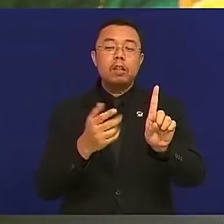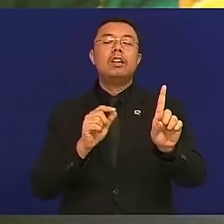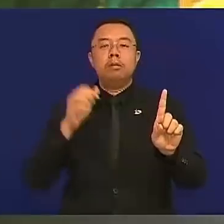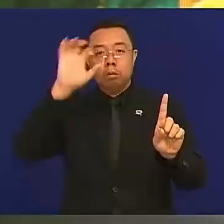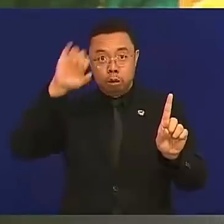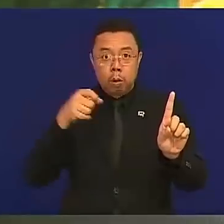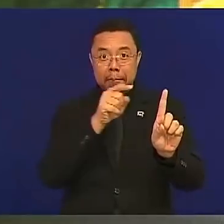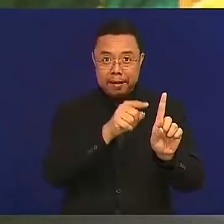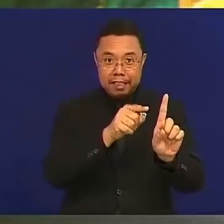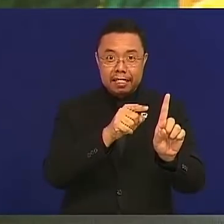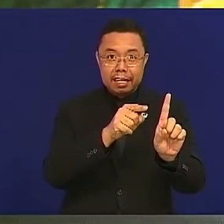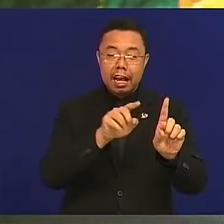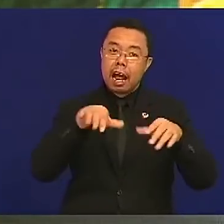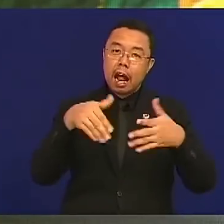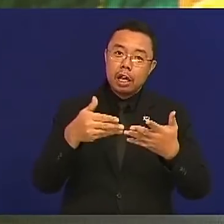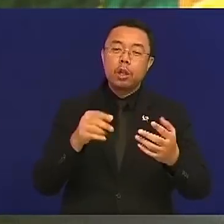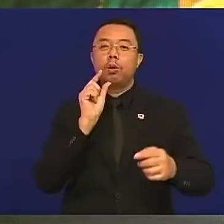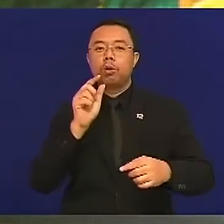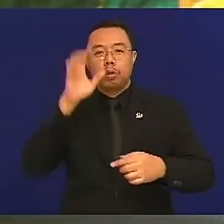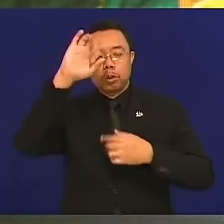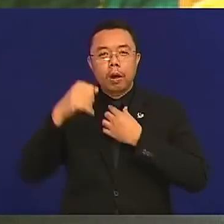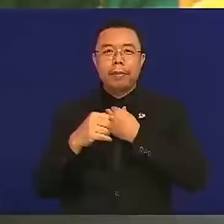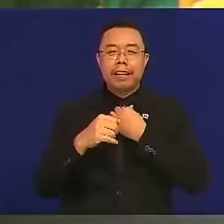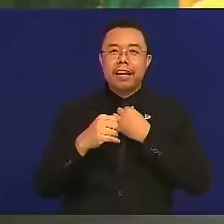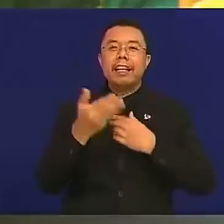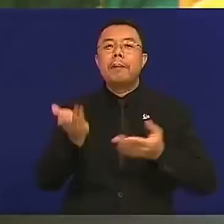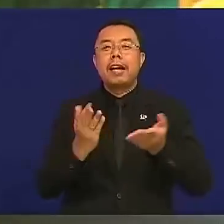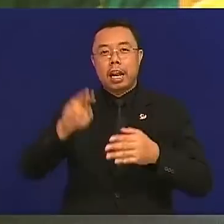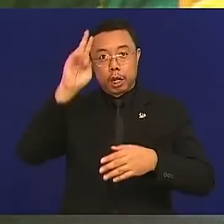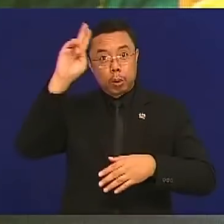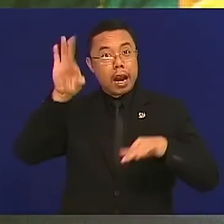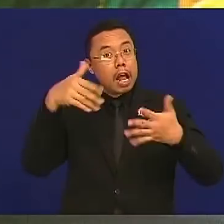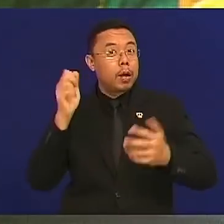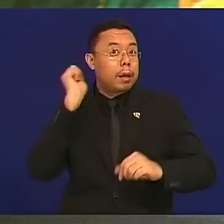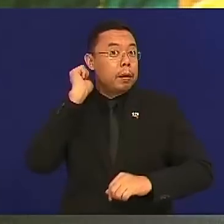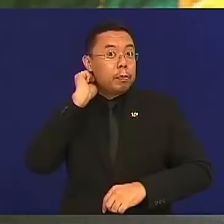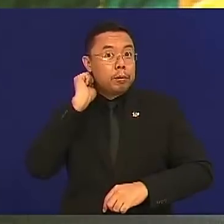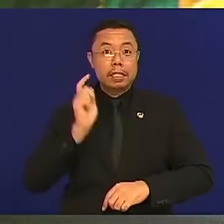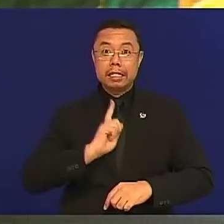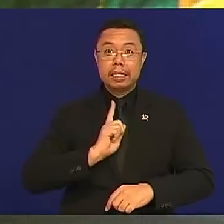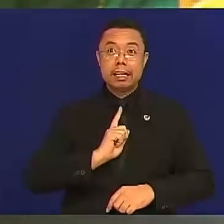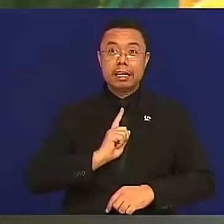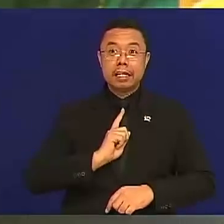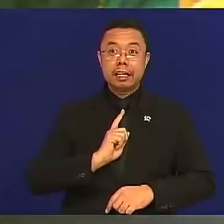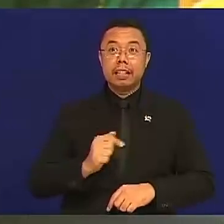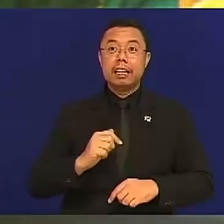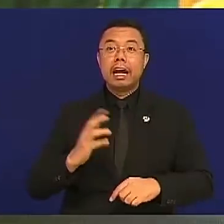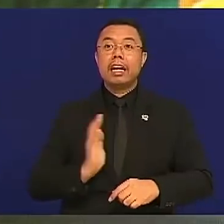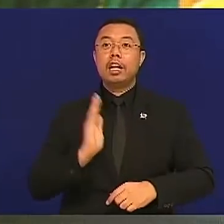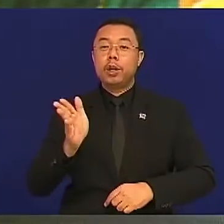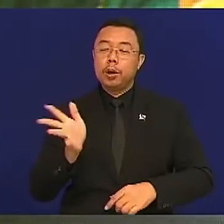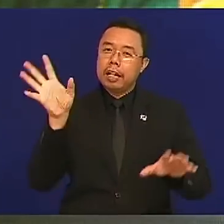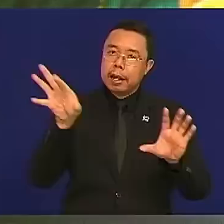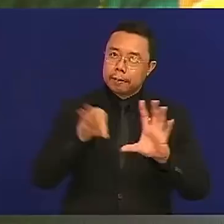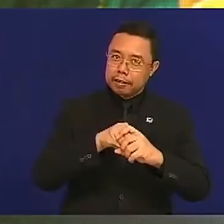kepada suami atau terhadap suami yang melayani Tuhan, atau ibu-ibu yang mengambil